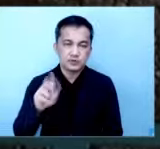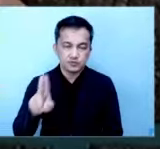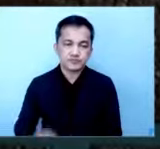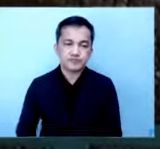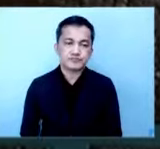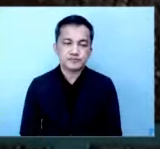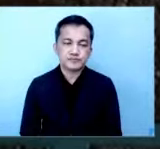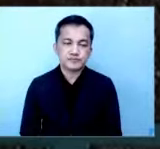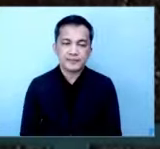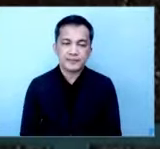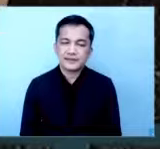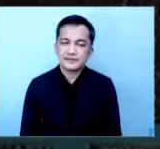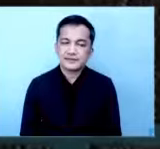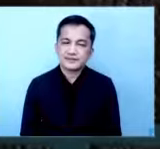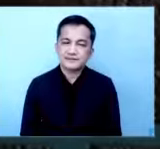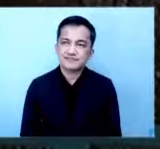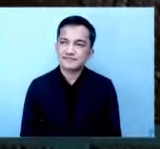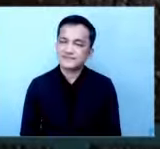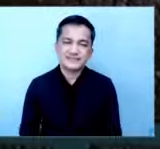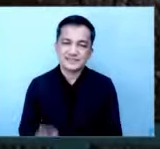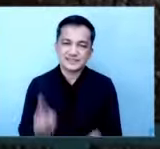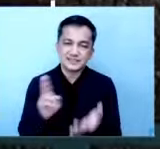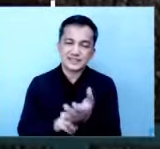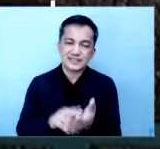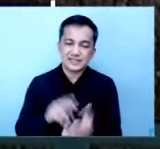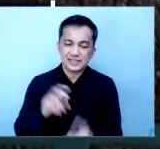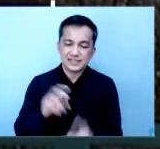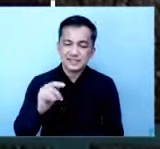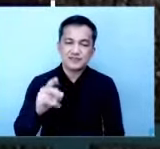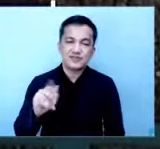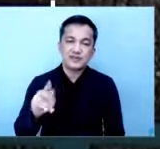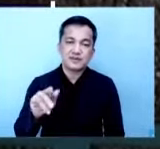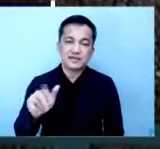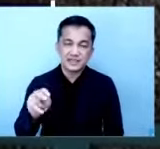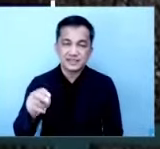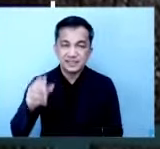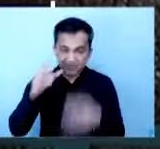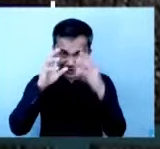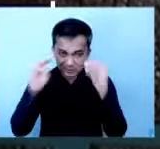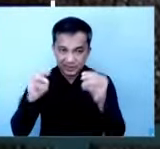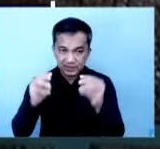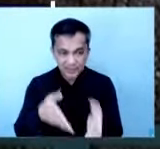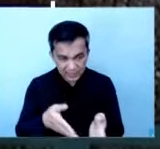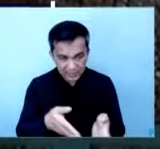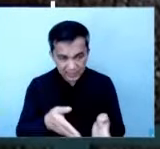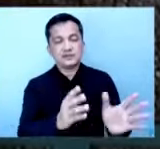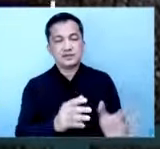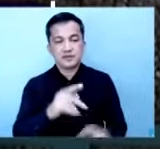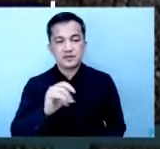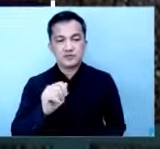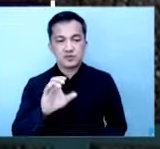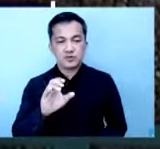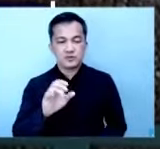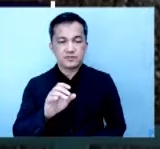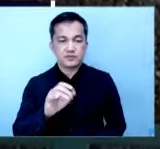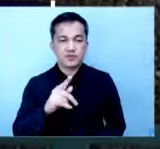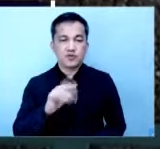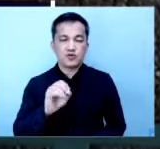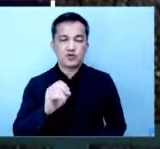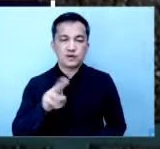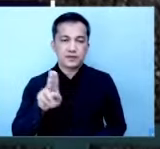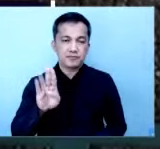by the Sangguniang Bayan and the mayor allowing itong Porac Illegal Pogo Hub